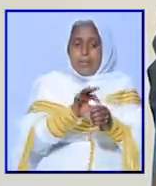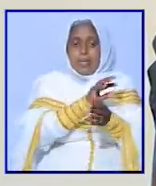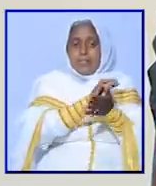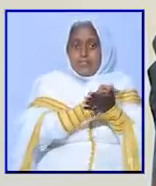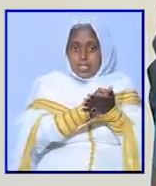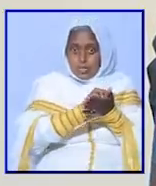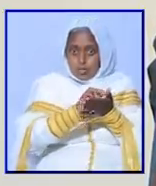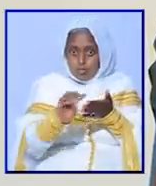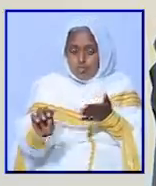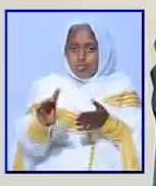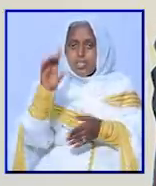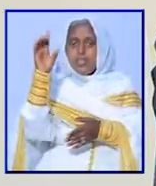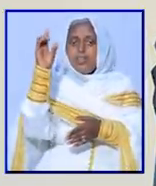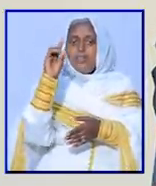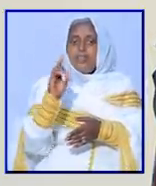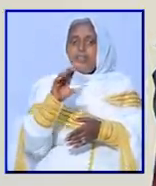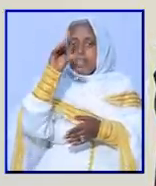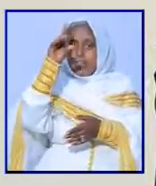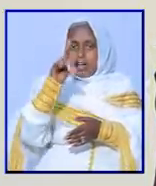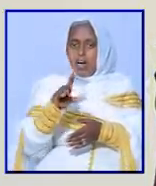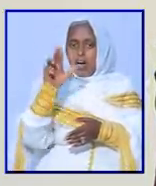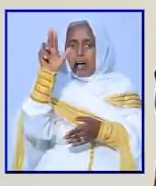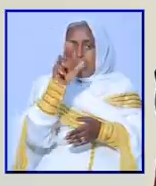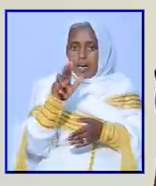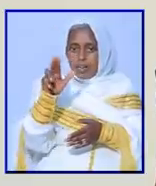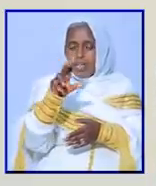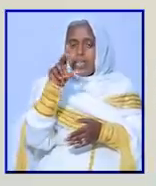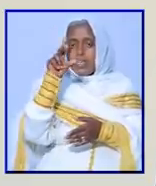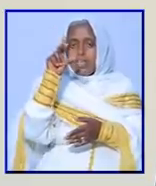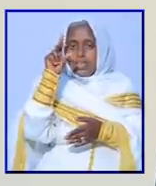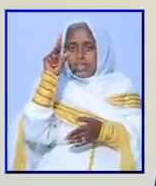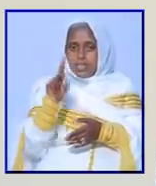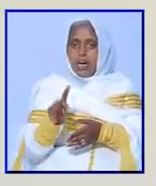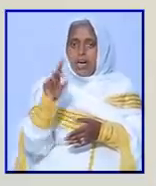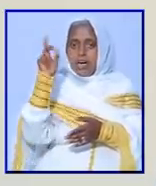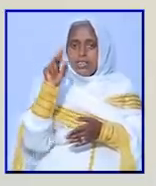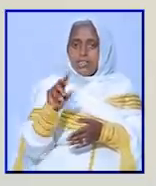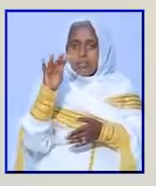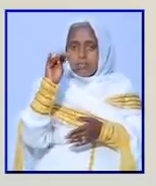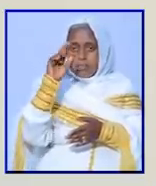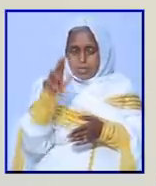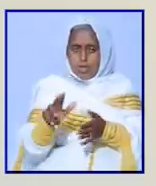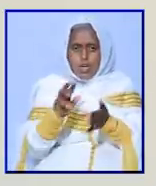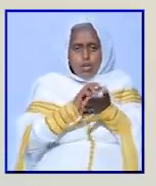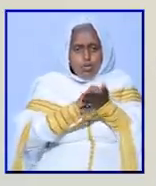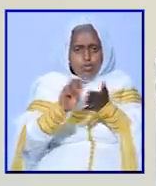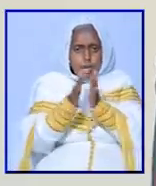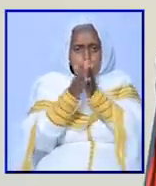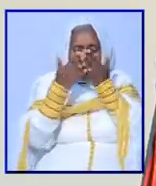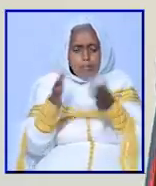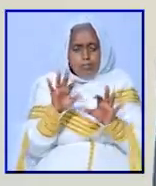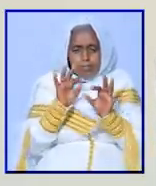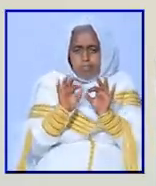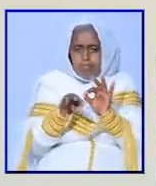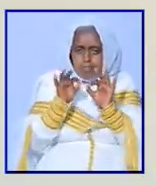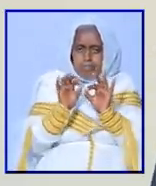በመንፈስ ቅዱስ ፍካሬ ያይምር ቅዱሳት መጻሕፍትን የመተርጎም